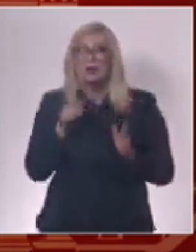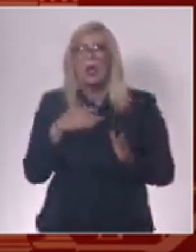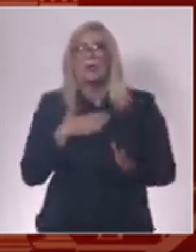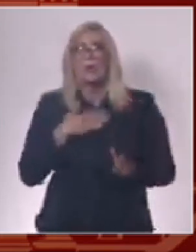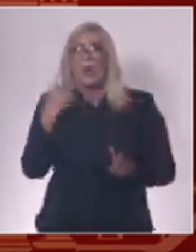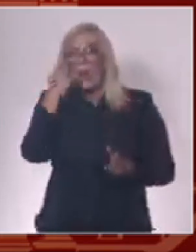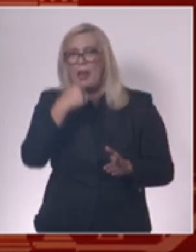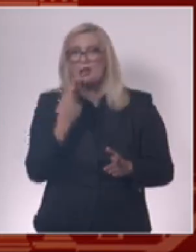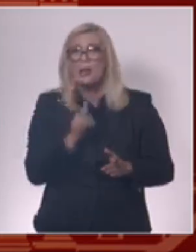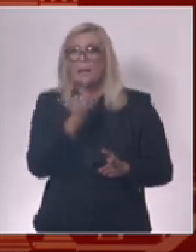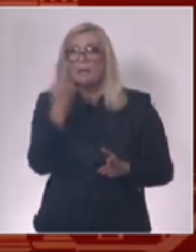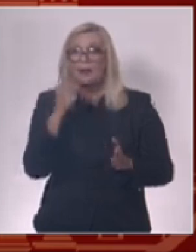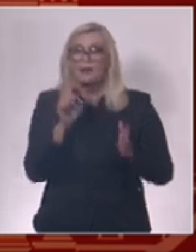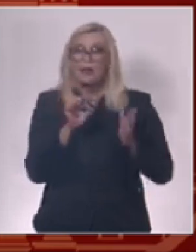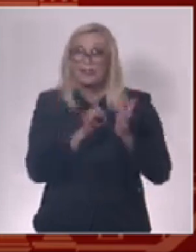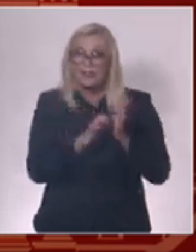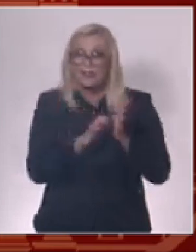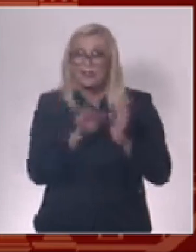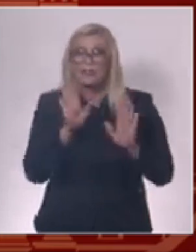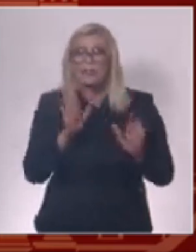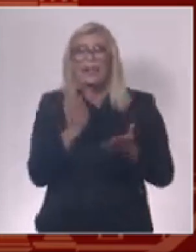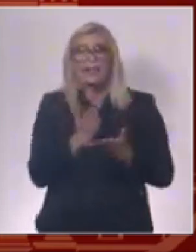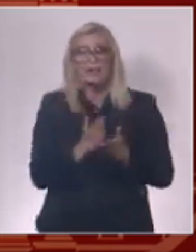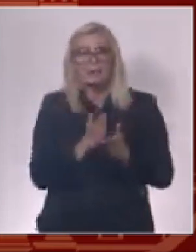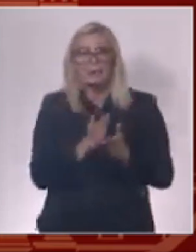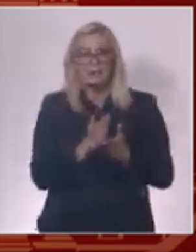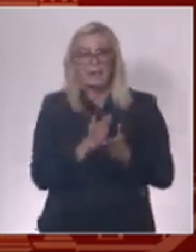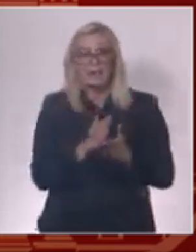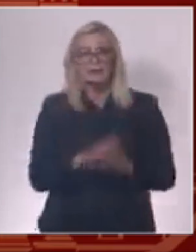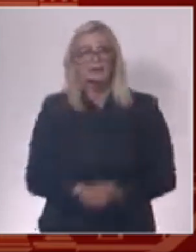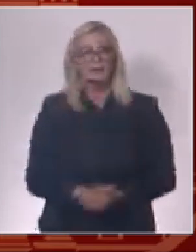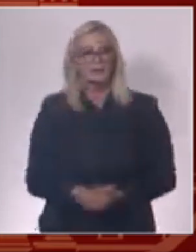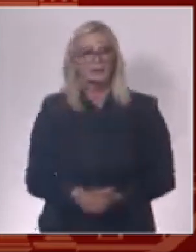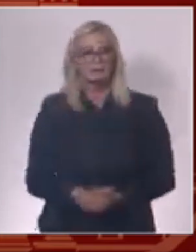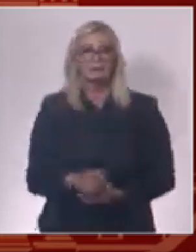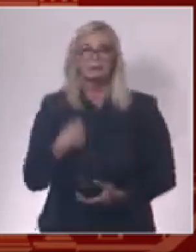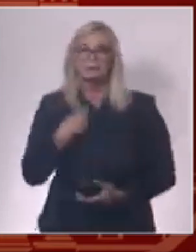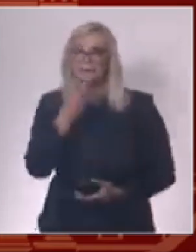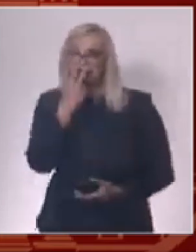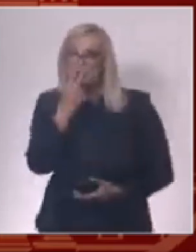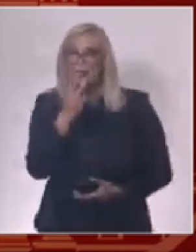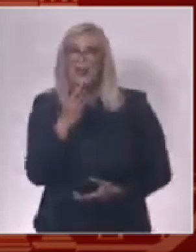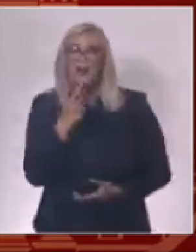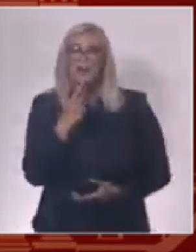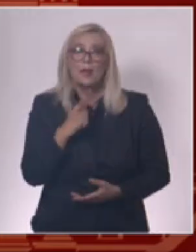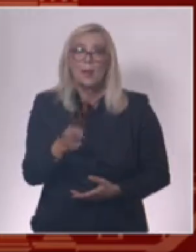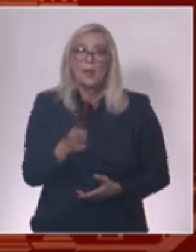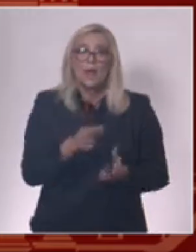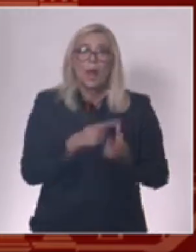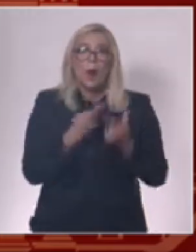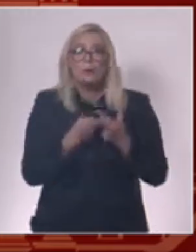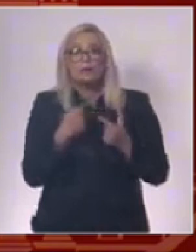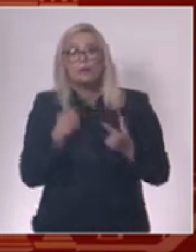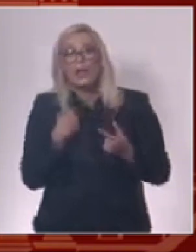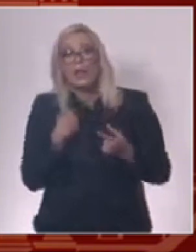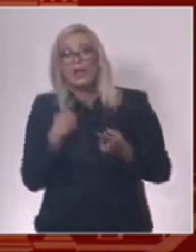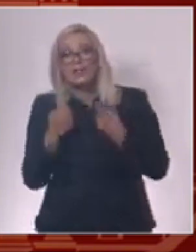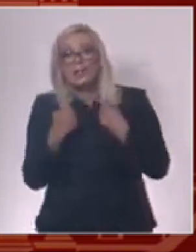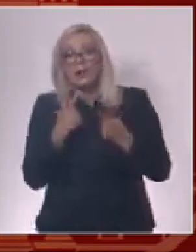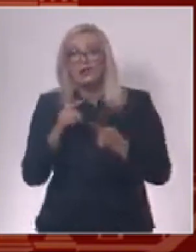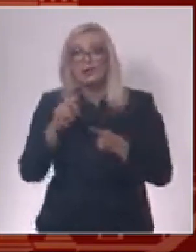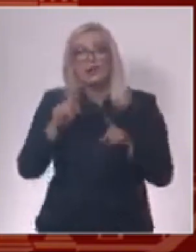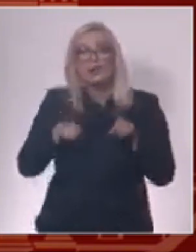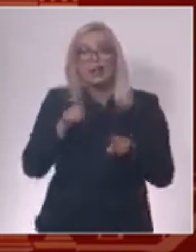личен прв приоритет и така и ќе бидат и веќе разгледуваме модели, веќе се консултираме со